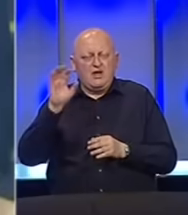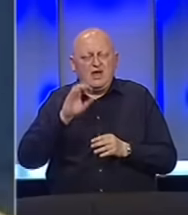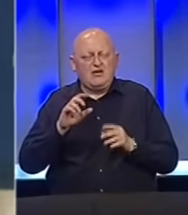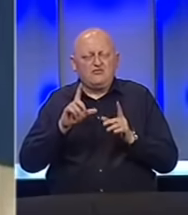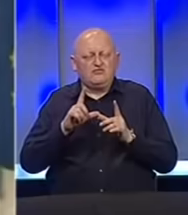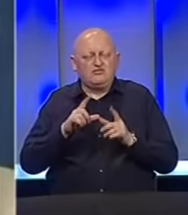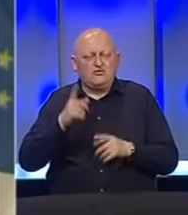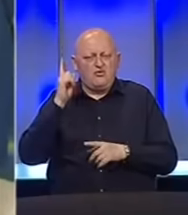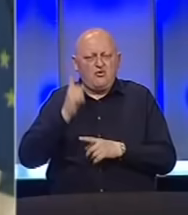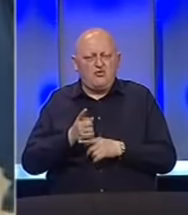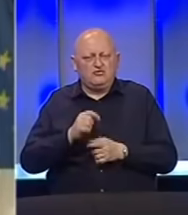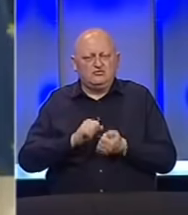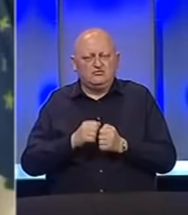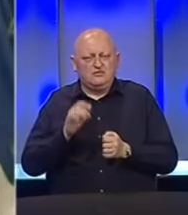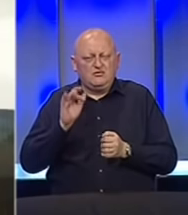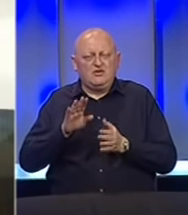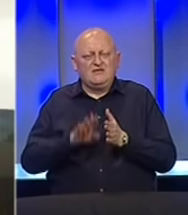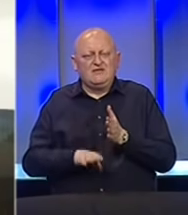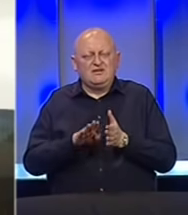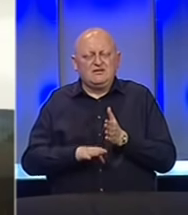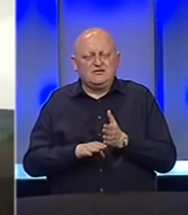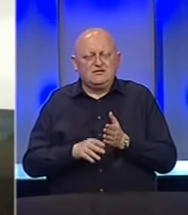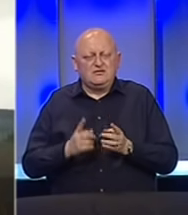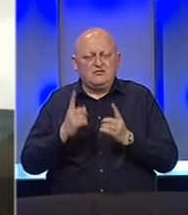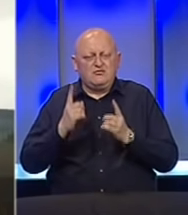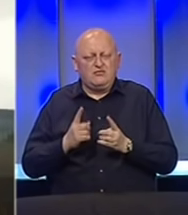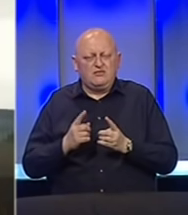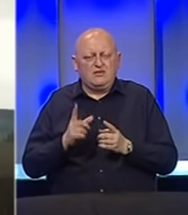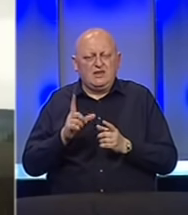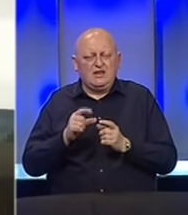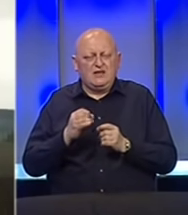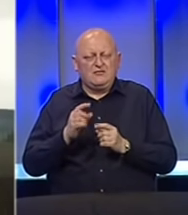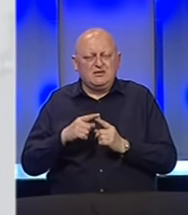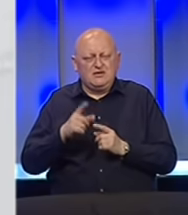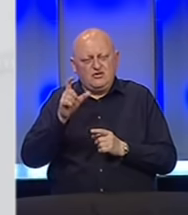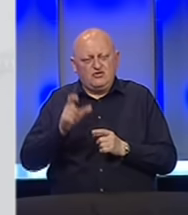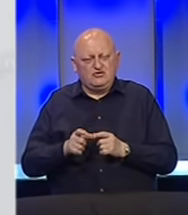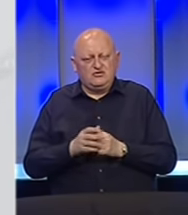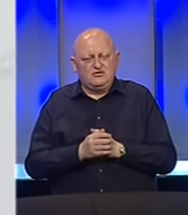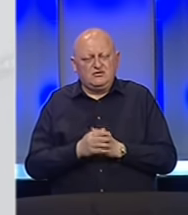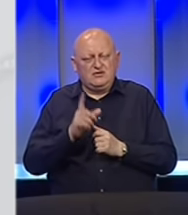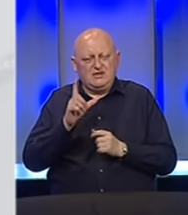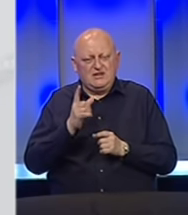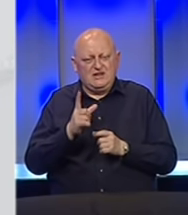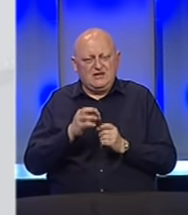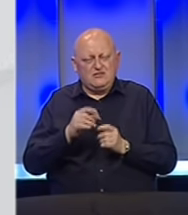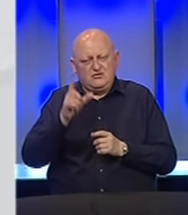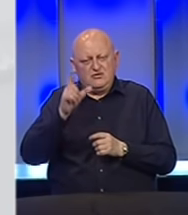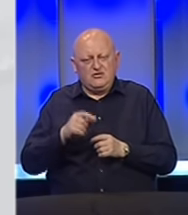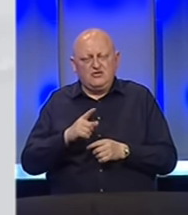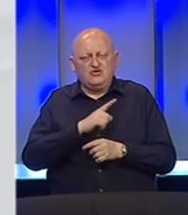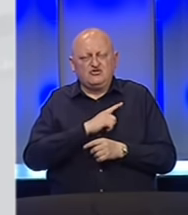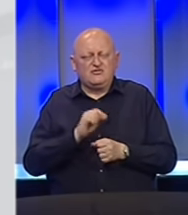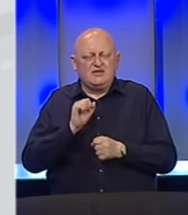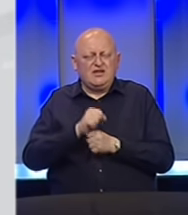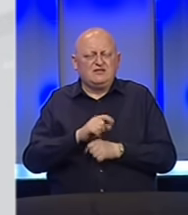unija odlučna u borbi protiv diskriminacije i zlostavljanja LGBT osoba. LGBT osobe ujedno su žrtve nasilja